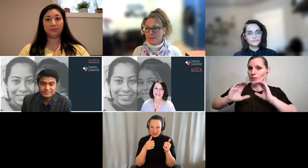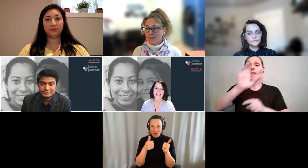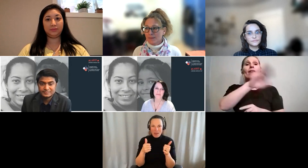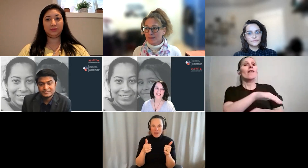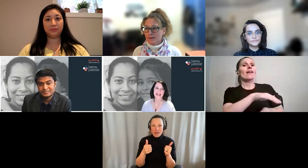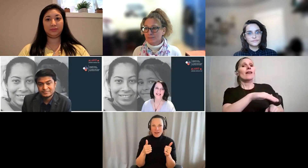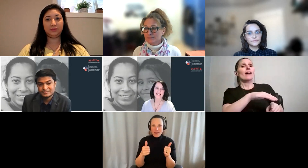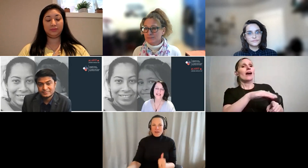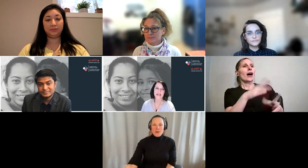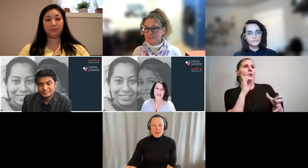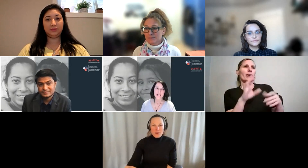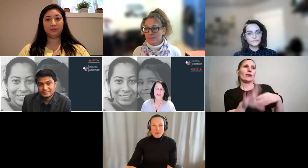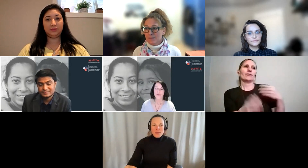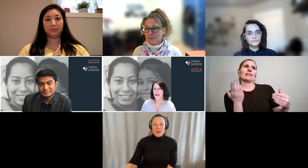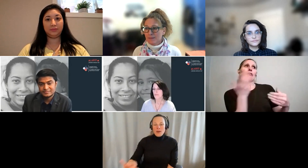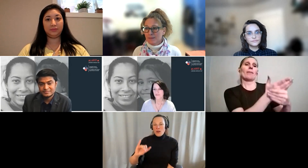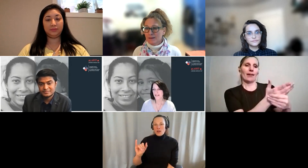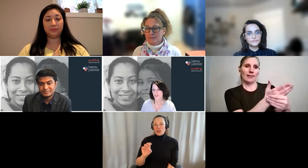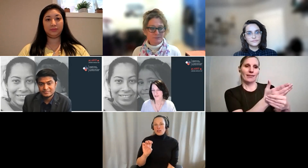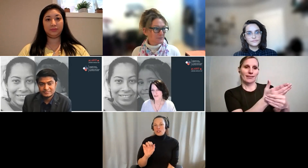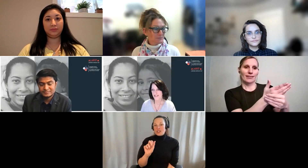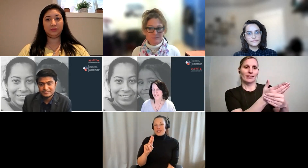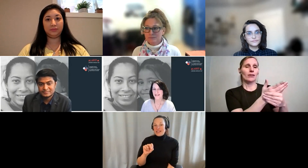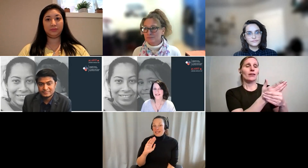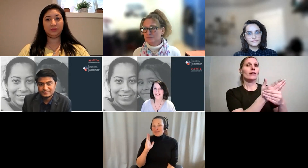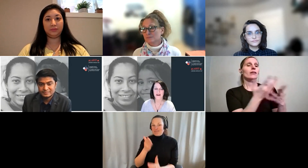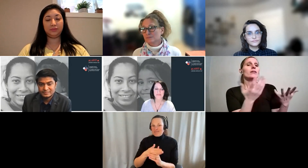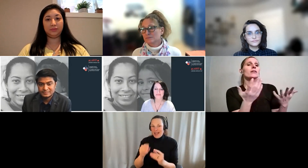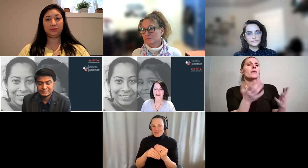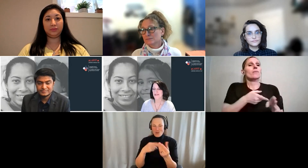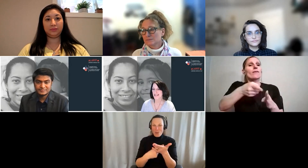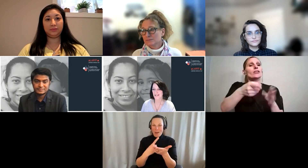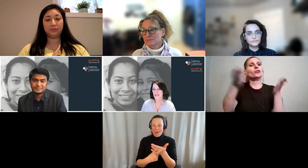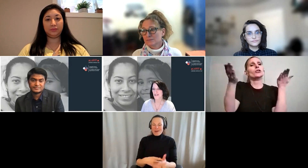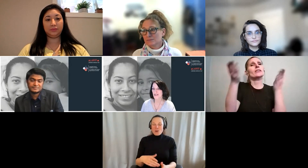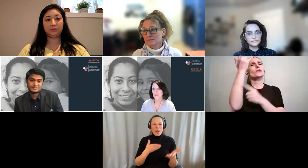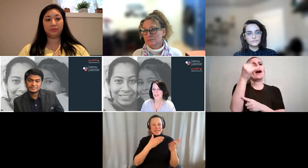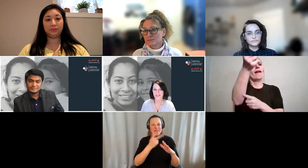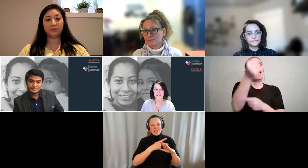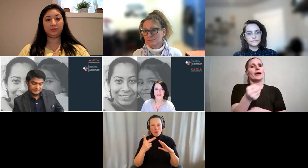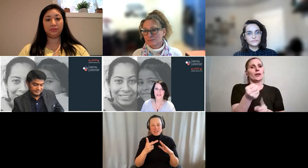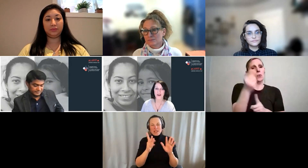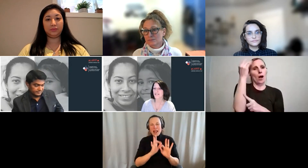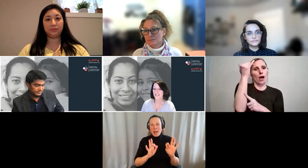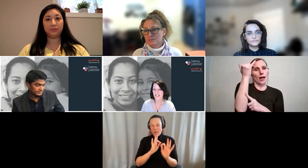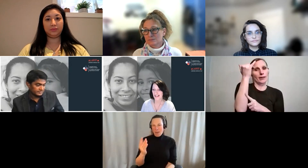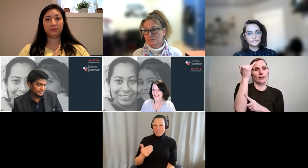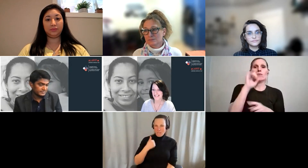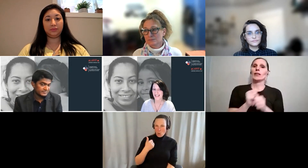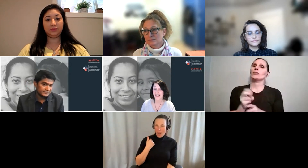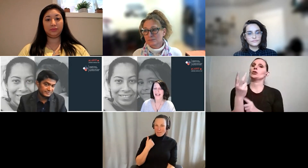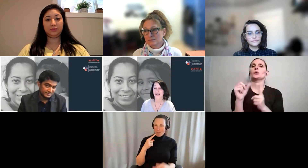veux aussi affirmer ce qui a été dit. Pourquoi les services professionnels sont importants? Je dirais 2 mots, que